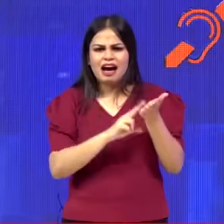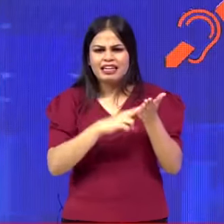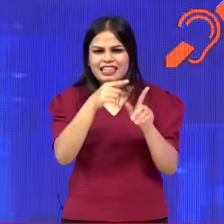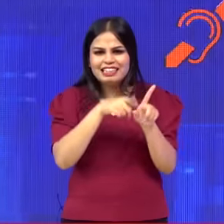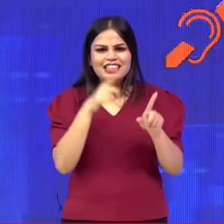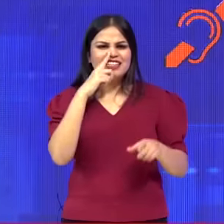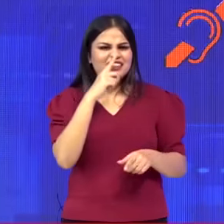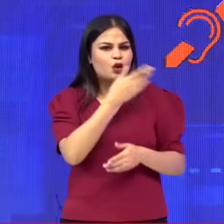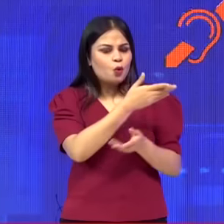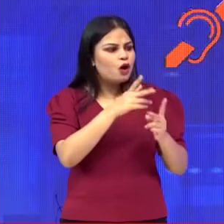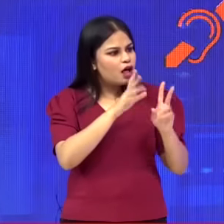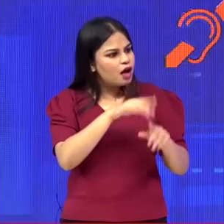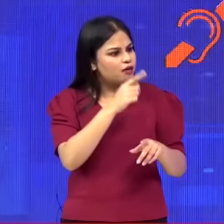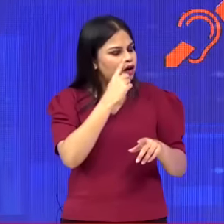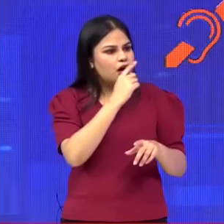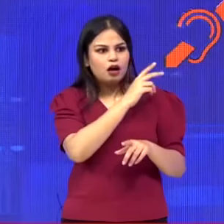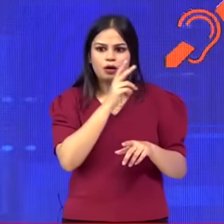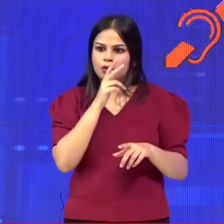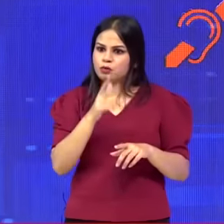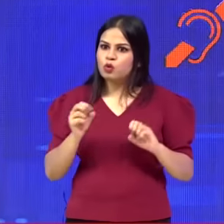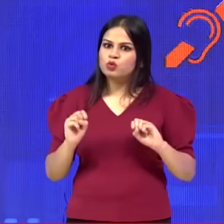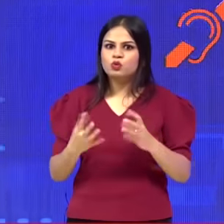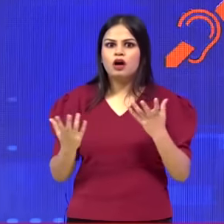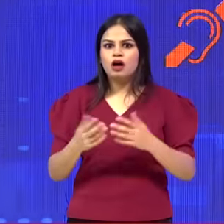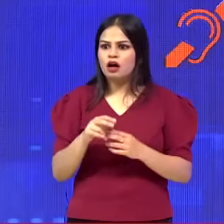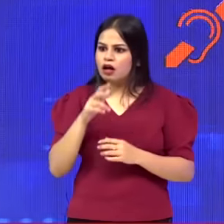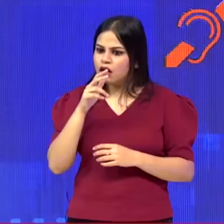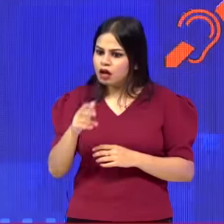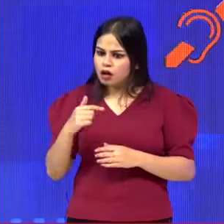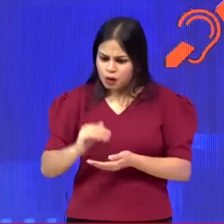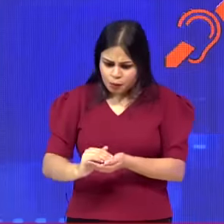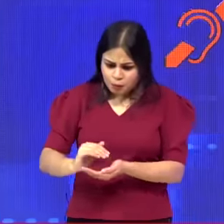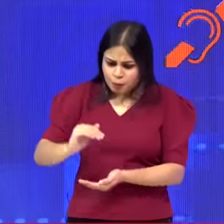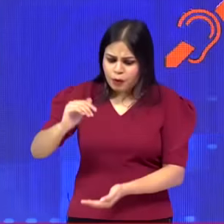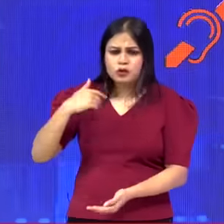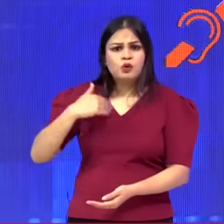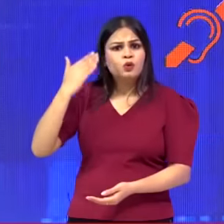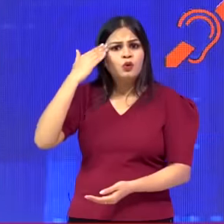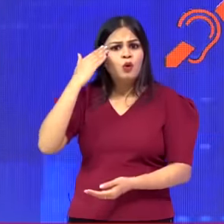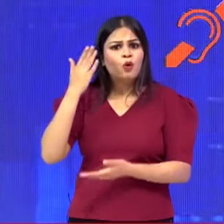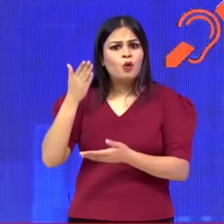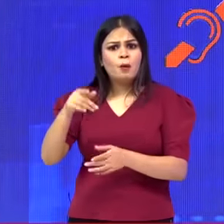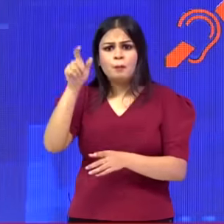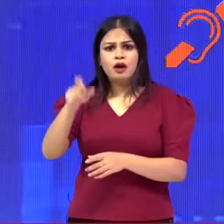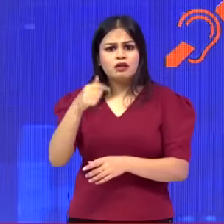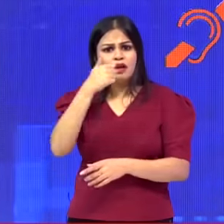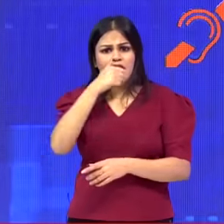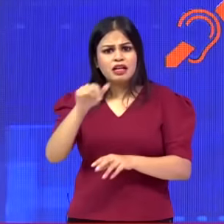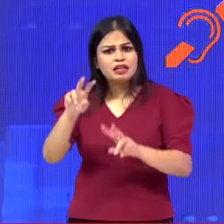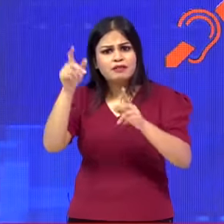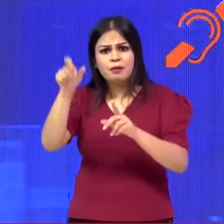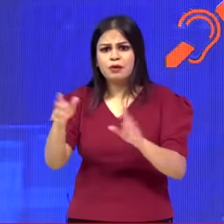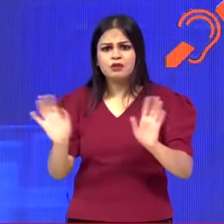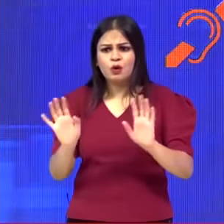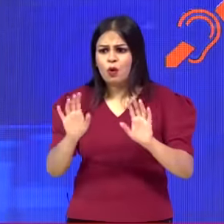वहाँ पर, तो उन्होंने कहना शुरू कर दिया कि मैं तो इसे बचपन से जानती हूँ, ये ऐसा लड़का नहीं है, पता नहीं क्या